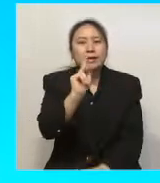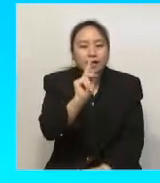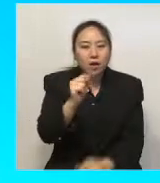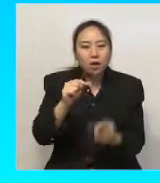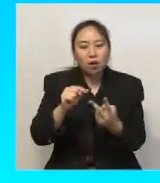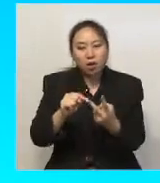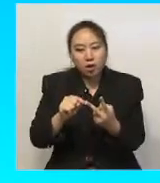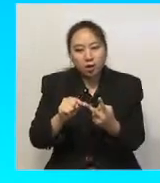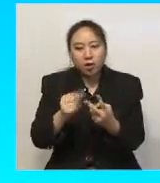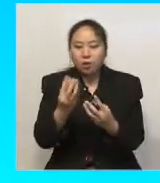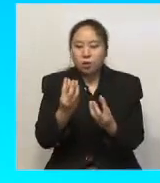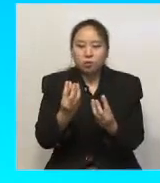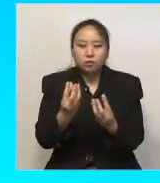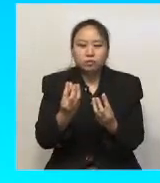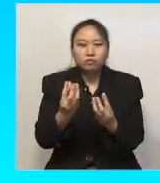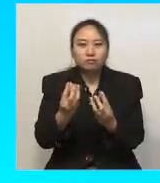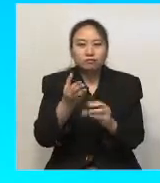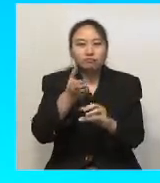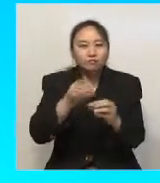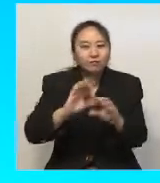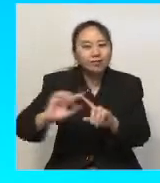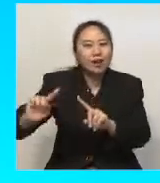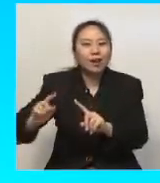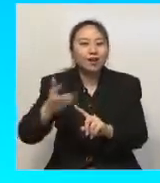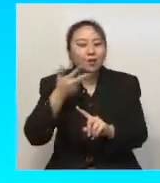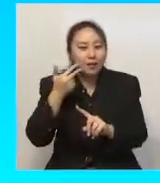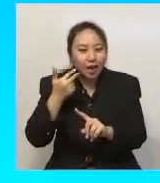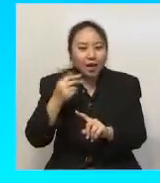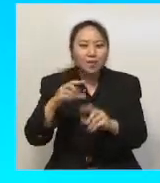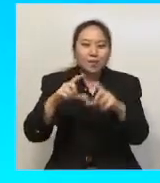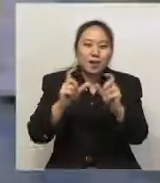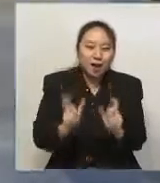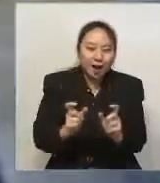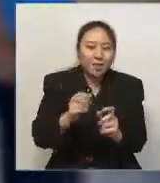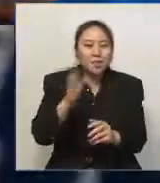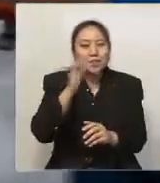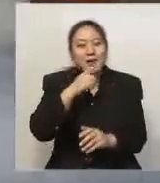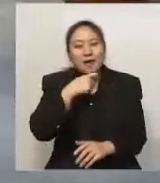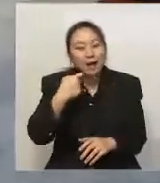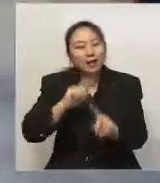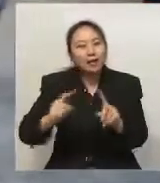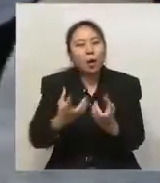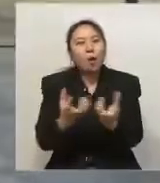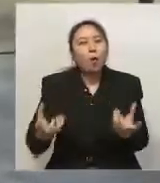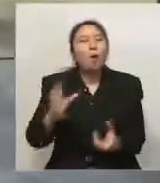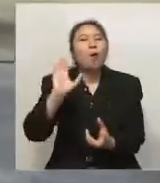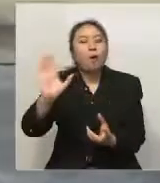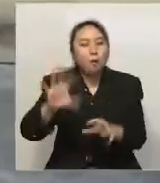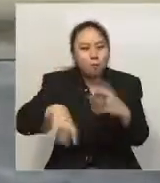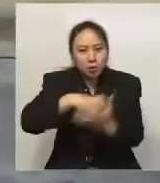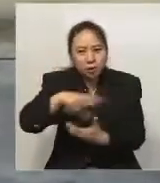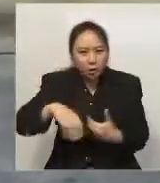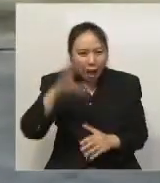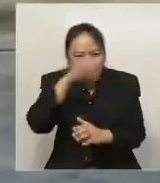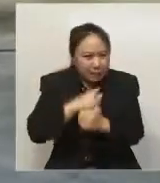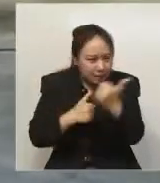นมีลูกยอมีมะเขือน้ำตาลปี๊บมะขามพริกแห้งคือเป็นสูตรของเขาเลยนะคะที่ต้องบอกว่าหาทานได้ยากมากนะ